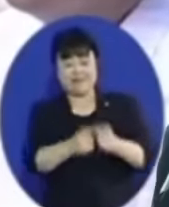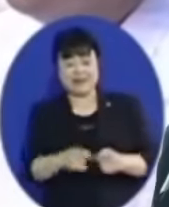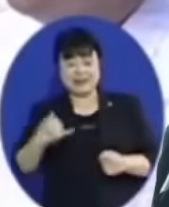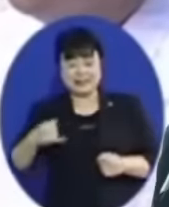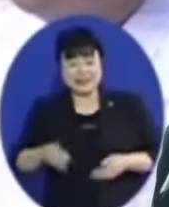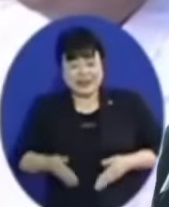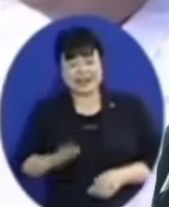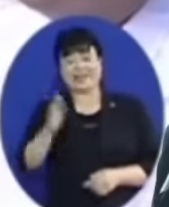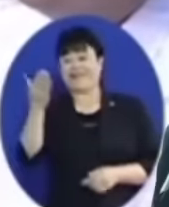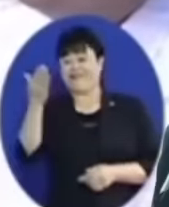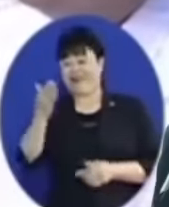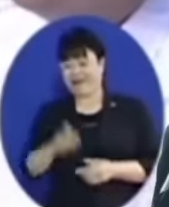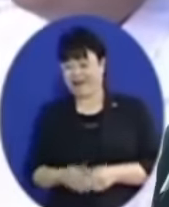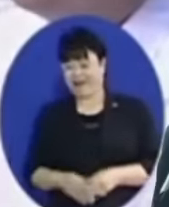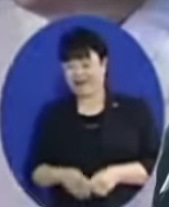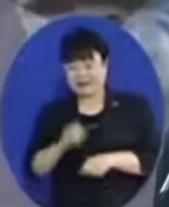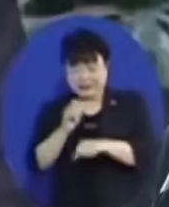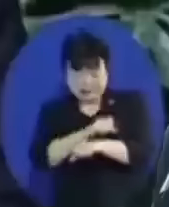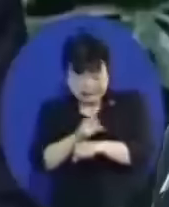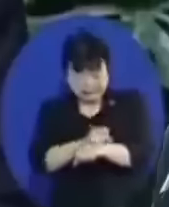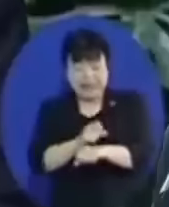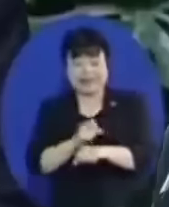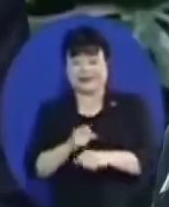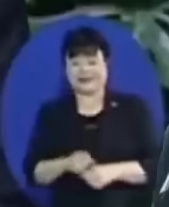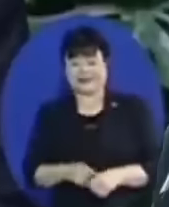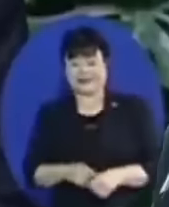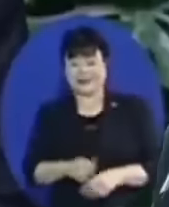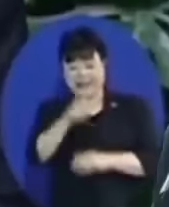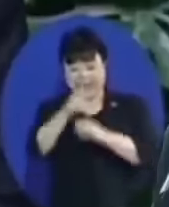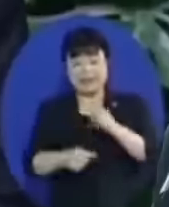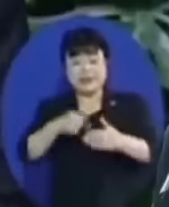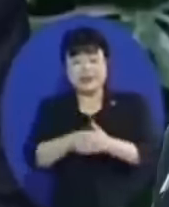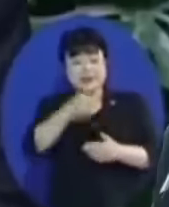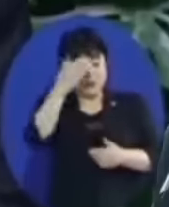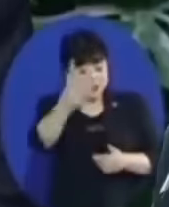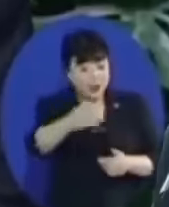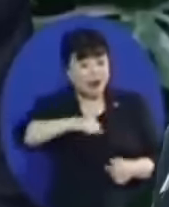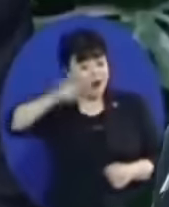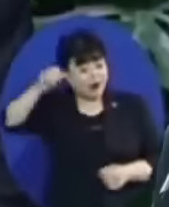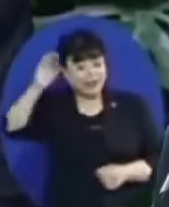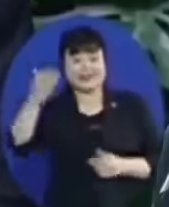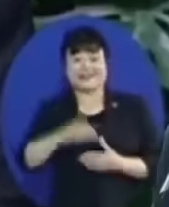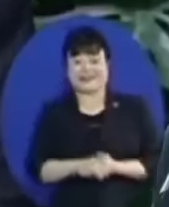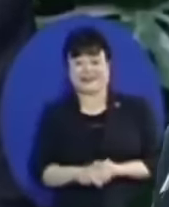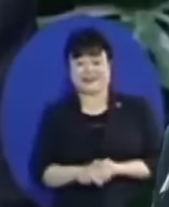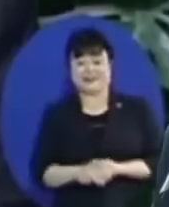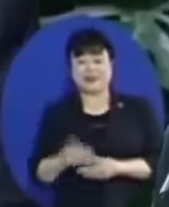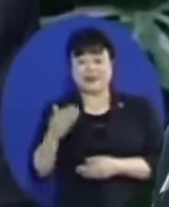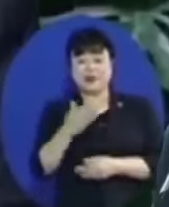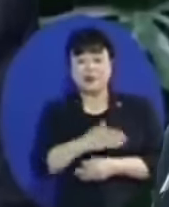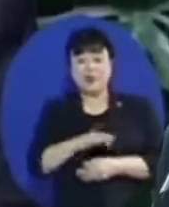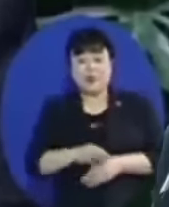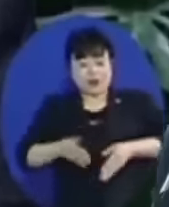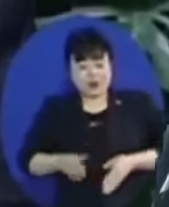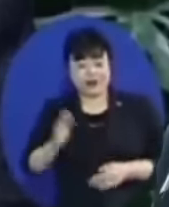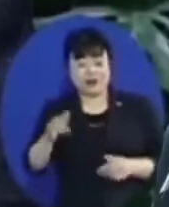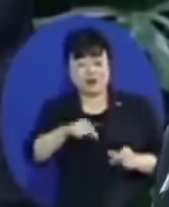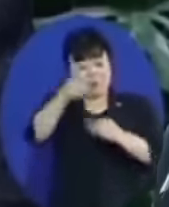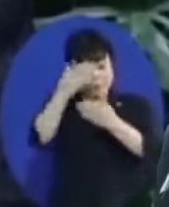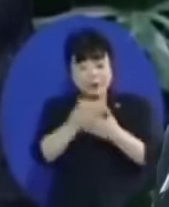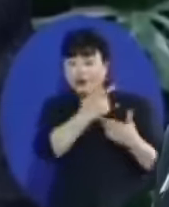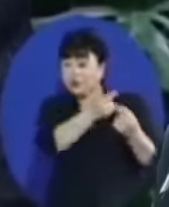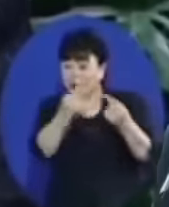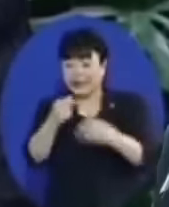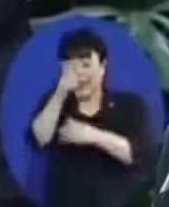그 보통 일이 아닙니다. 그 하나님이 그렇게 결정해 줘야 육신으로 태어나고 구원을 받는